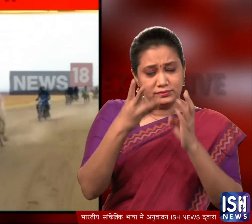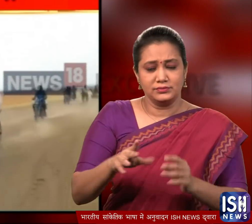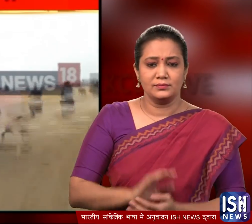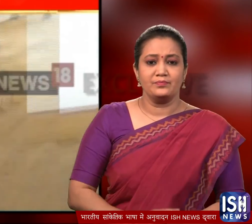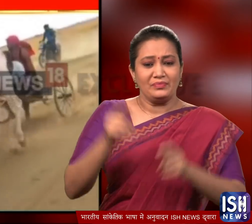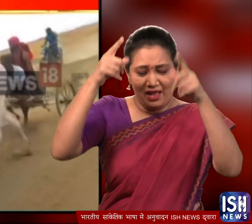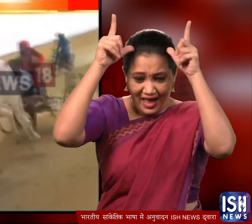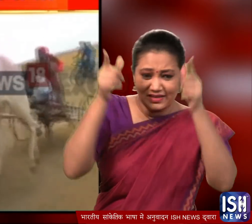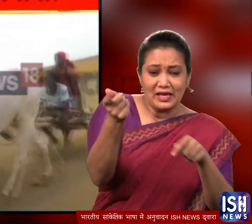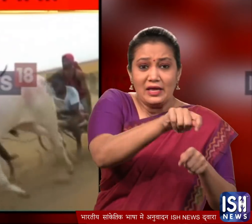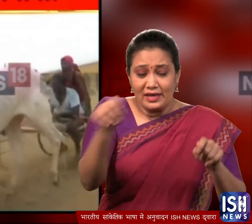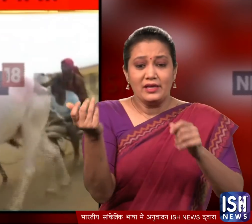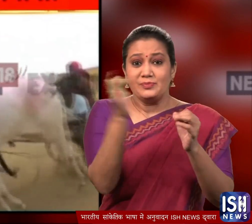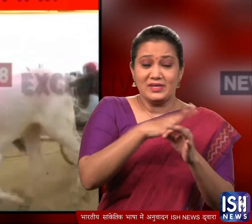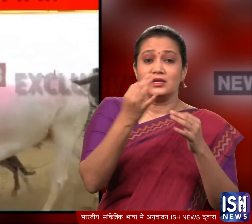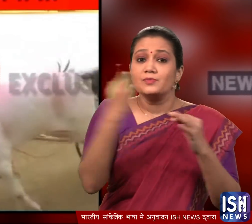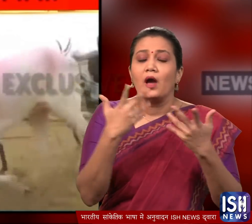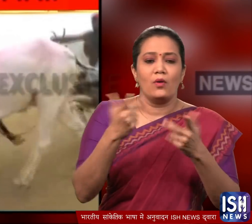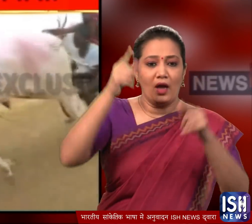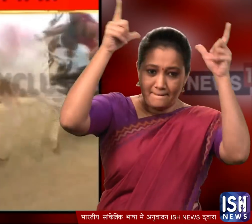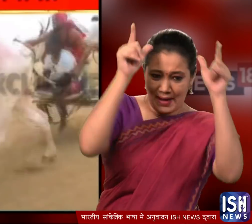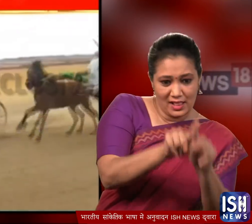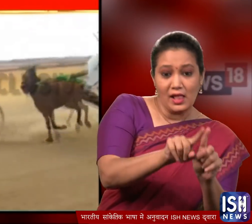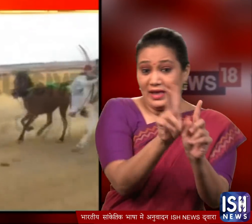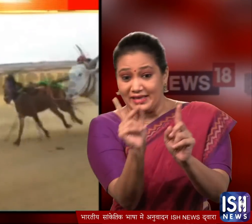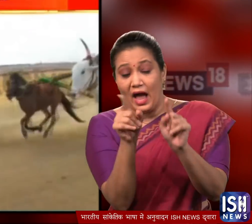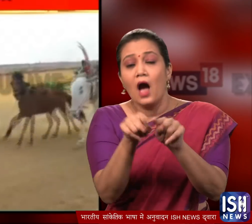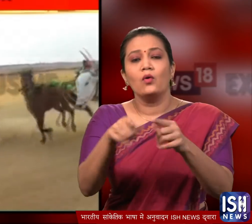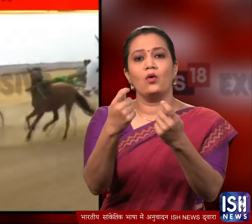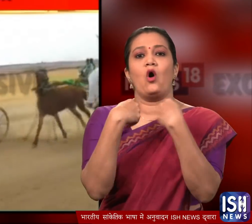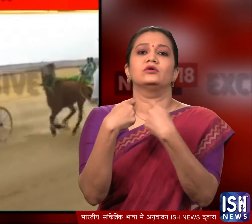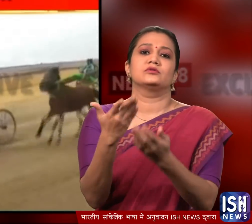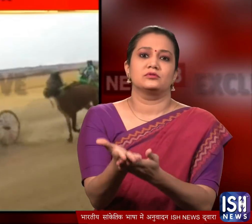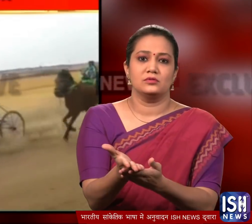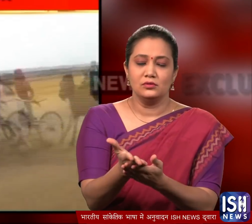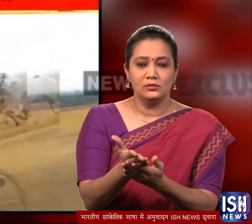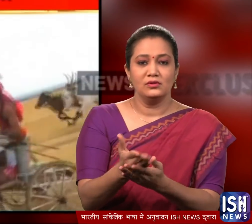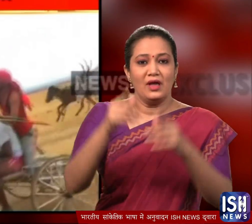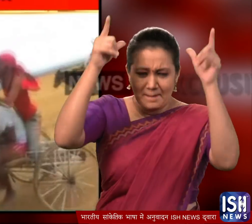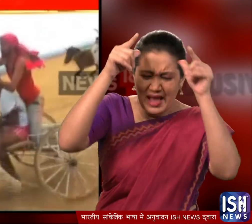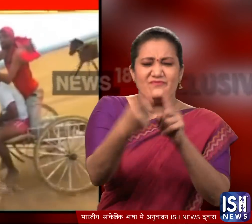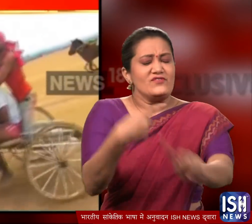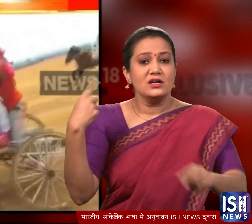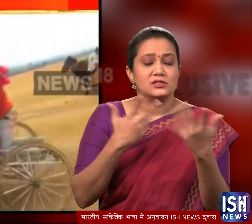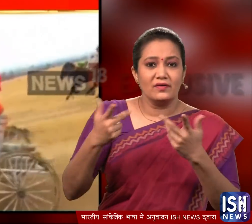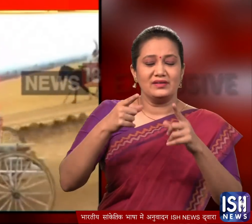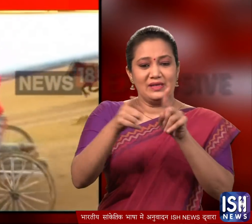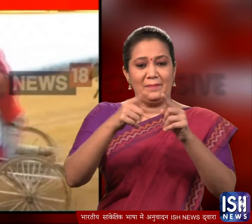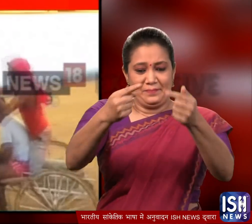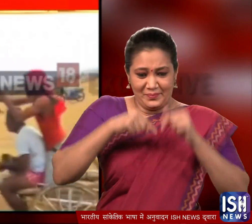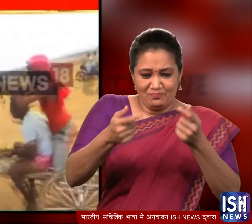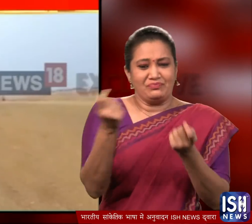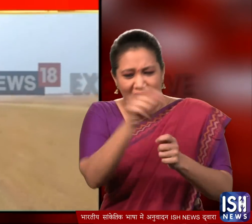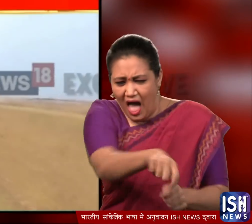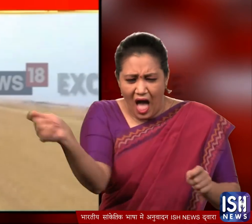रेस लगाते दिखे। खास तरह की इस बैलगाड़ी में एक तरफ तो बैल जुते थे, जबकि दूसरी तरफ घोड़े को जोता गया था। बैल तेज भागे, इसके लिए गाड़ी